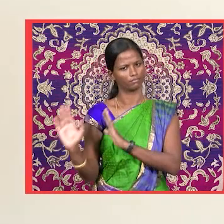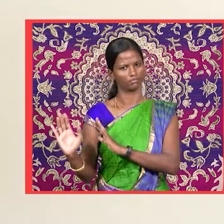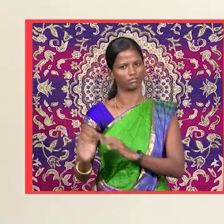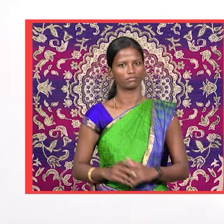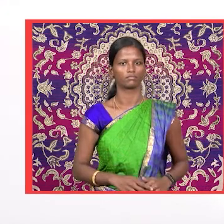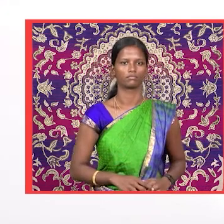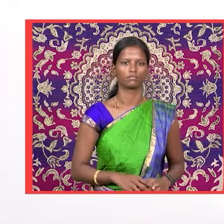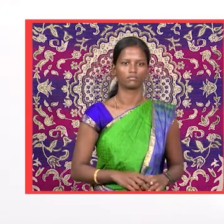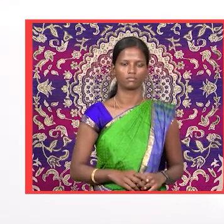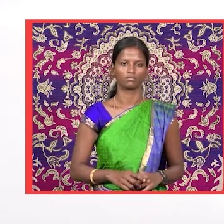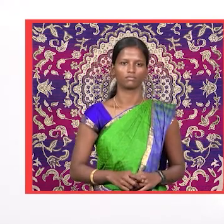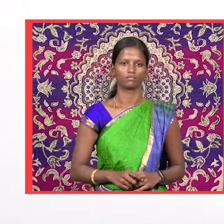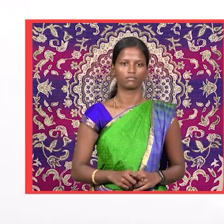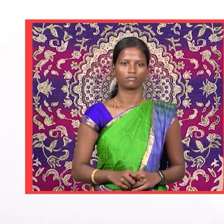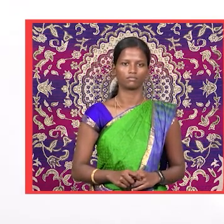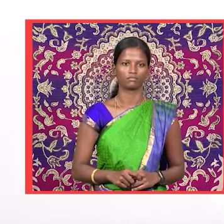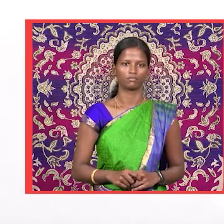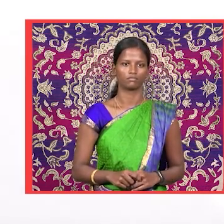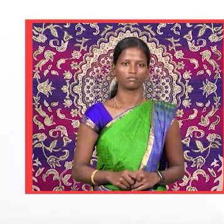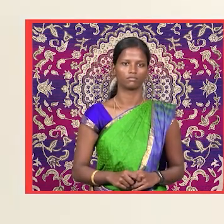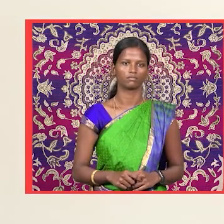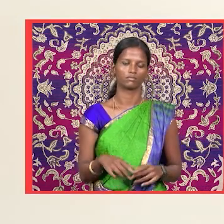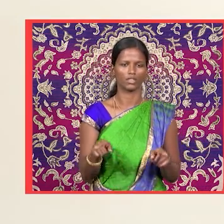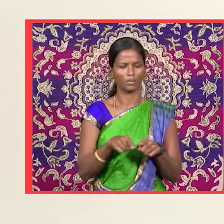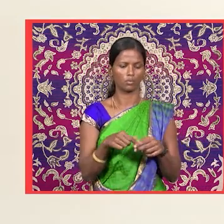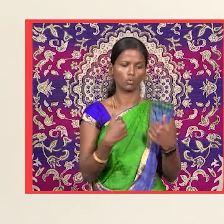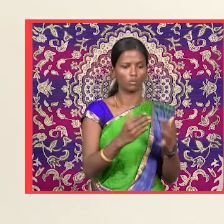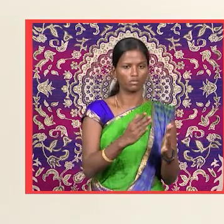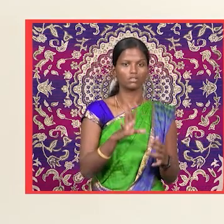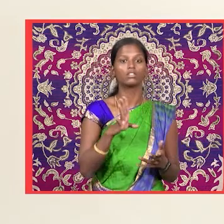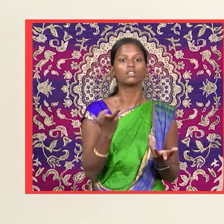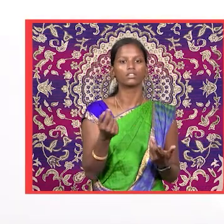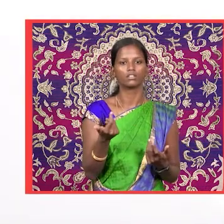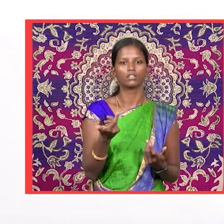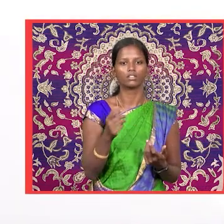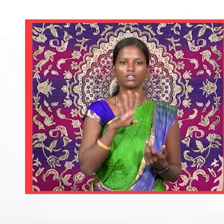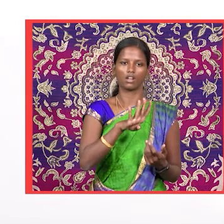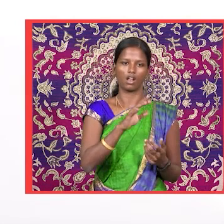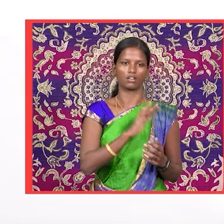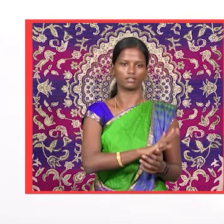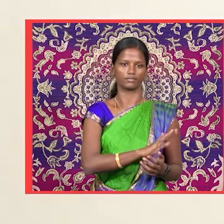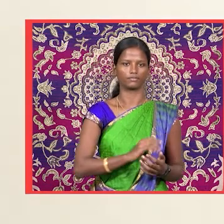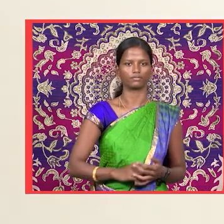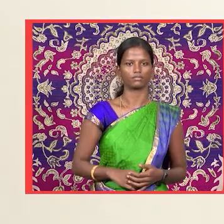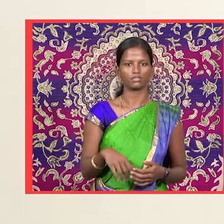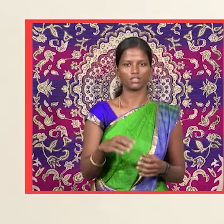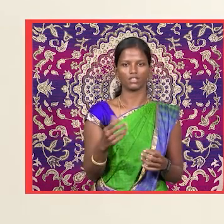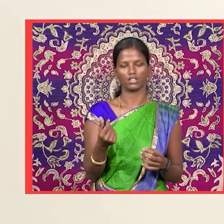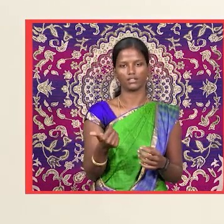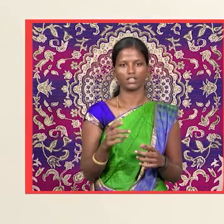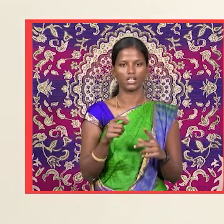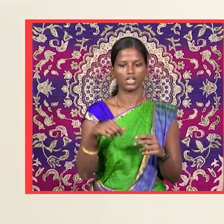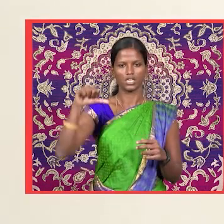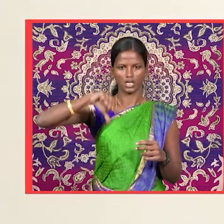100. நட்ட சதவீதம் கொடுத்துருக்காங்க. எவ்வளோ கொடுத்துருக்காங்க? 4 கொடுத்துருக்காங்க. நட்டம் எவ்வளோன்னு தெரியாது. ஸோ நம்ம நட்டம் கண்டுபிடிக்கிறோம்.